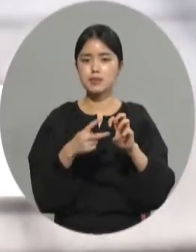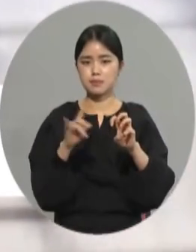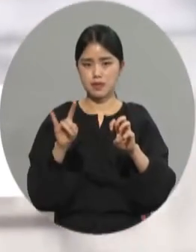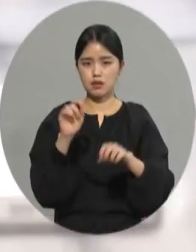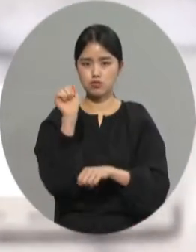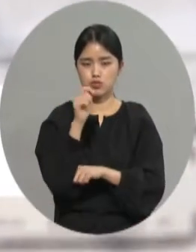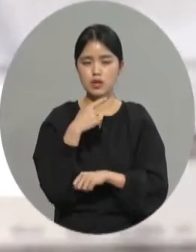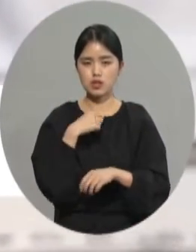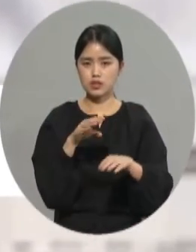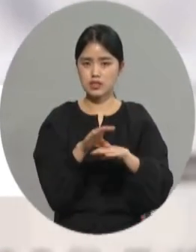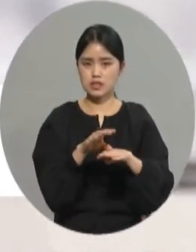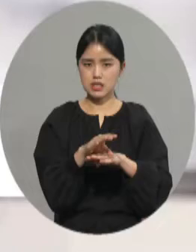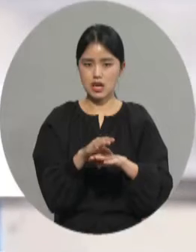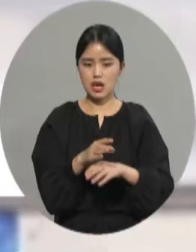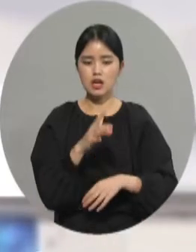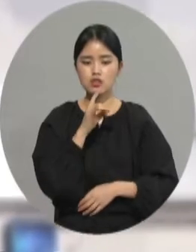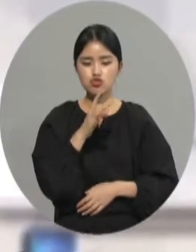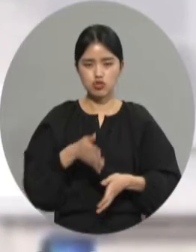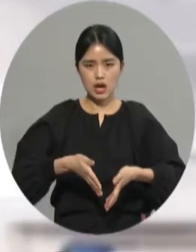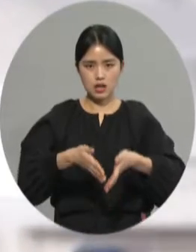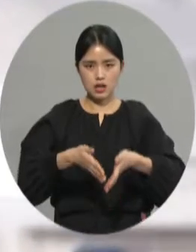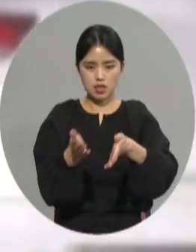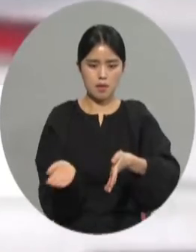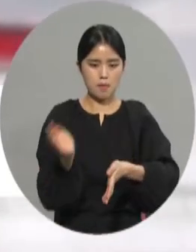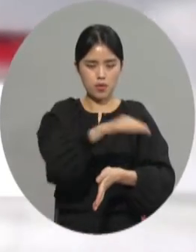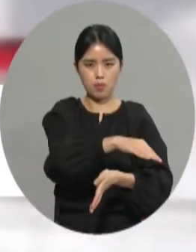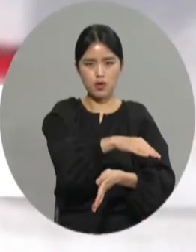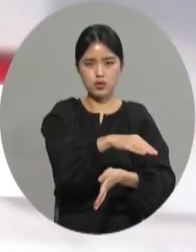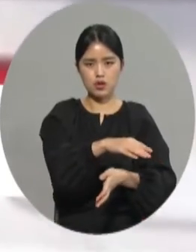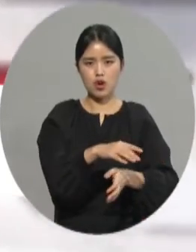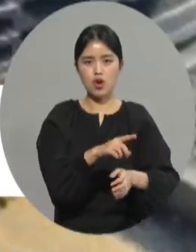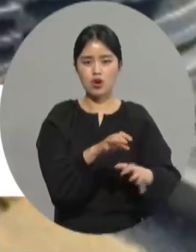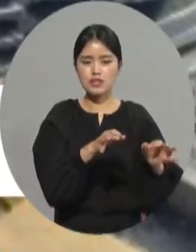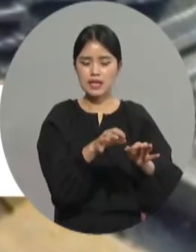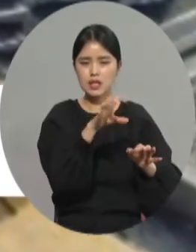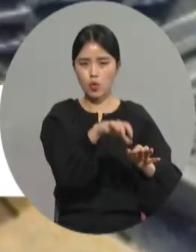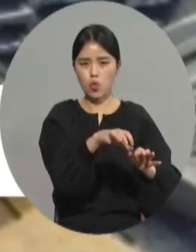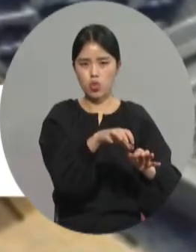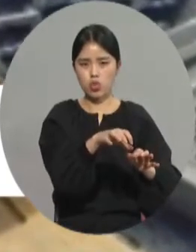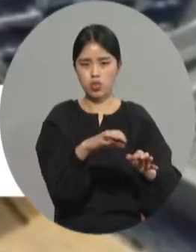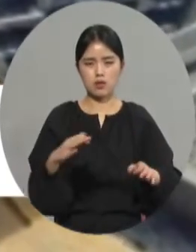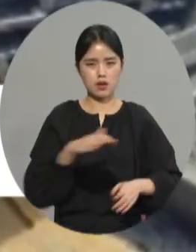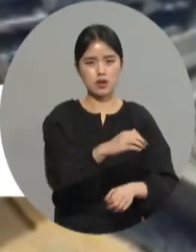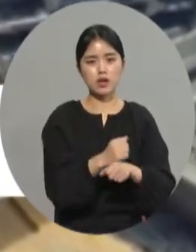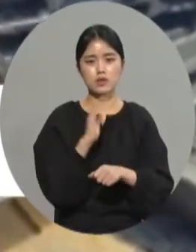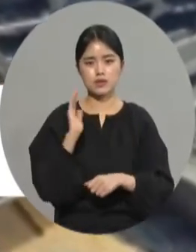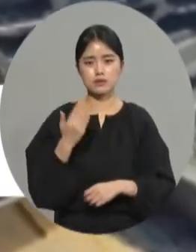씨가 몰던 승용차가 중앙선을 넘어 빠진 편 상가로 충격에서 나가는 사고가 있었습니다 전북권 소식이었습니다